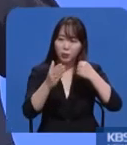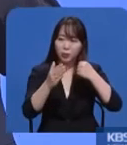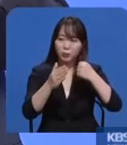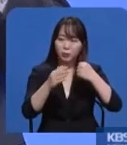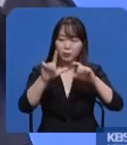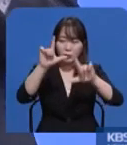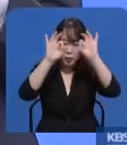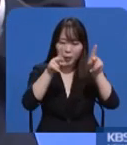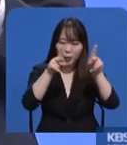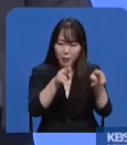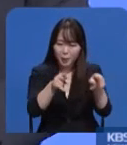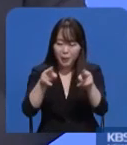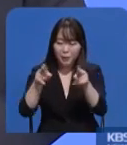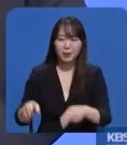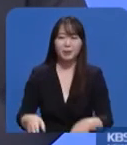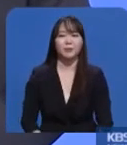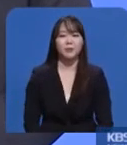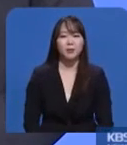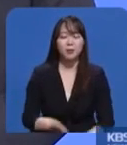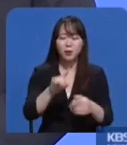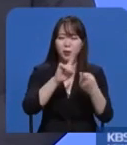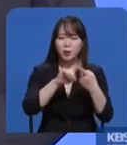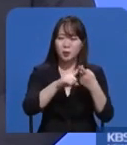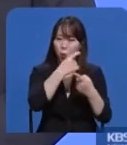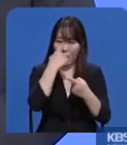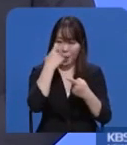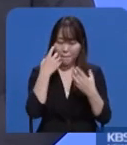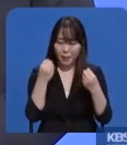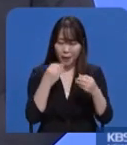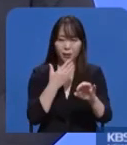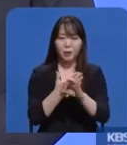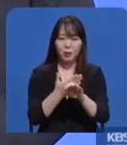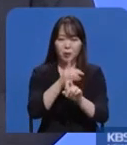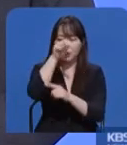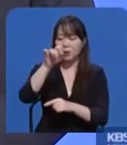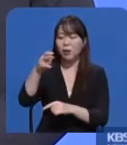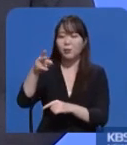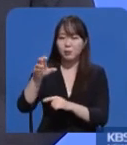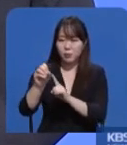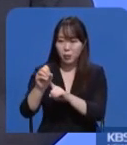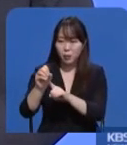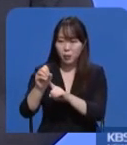보시면 아니, 잘라서 붙인 거라니까요. 확인을 했으면 그것도 이재명 후보의 소득이지요.